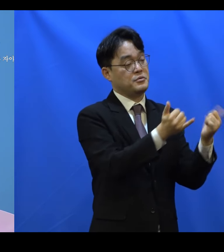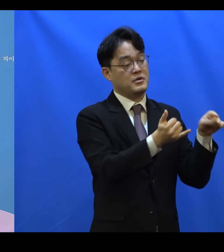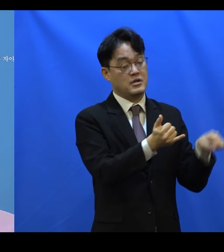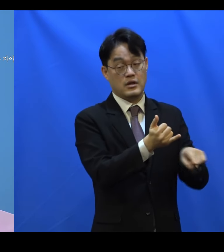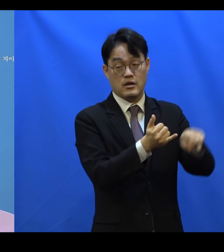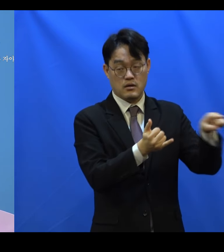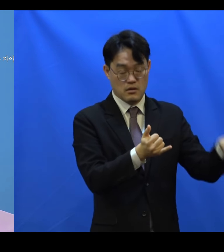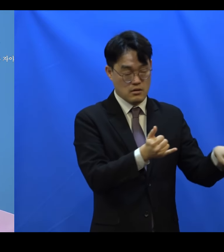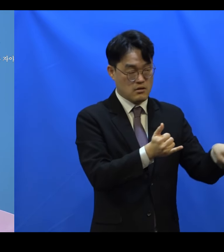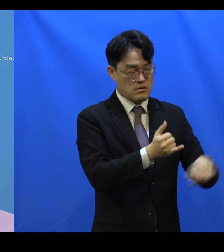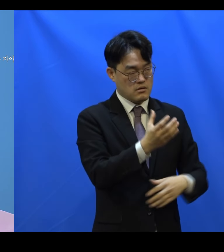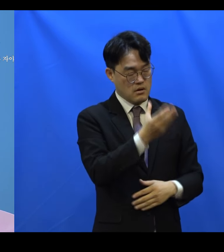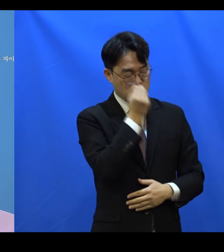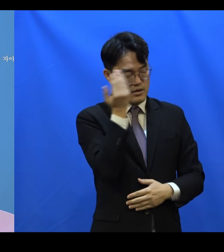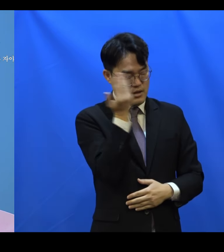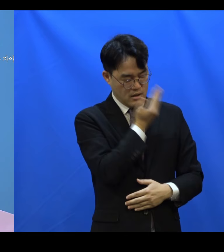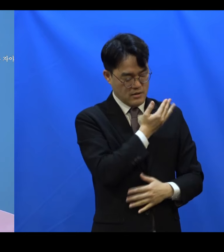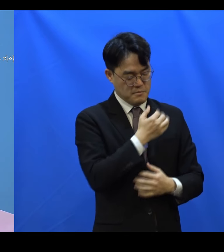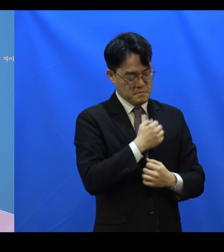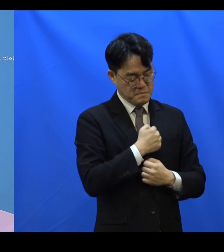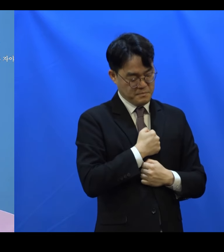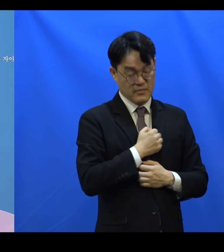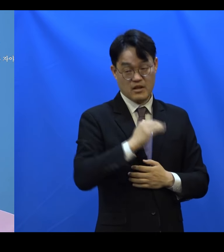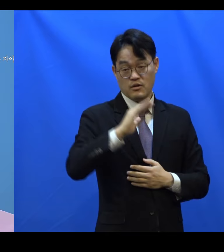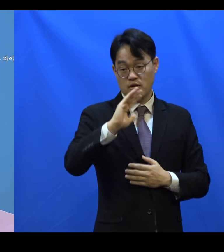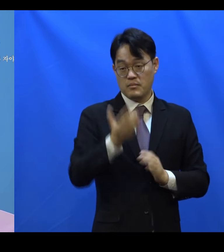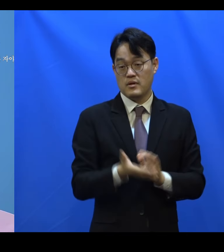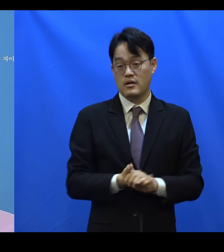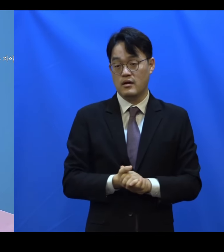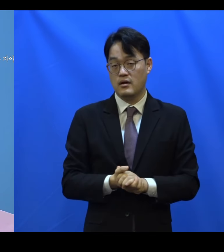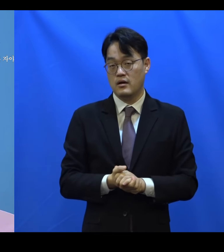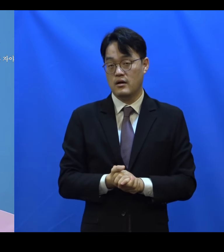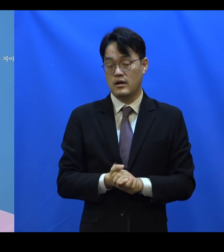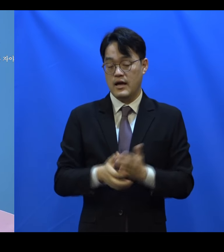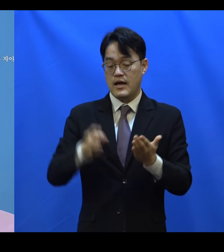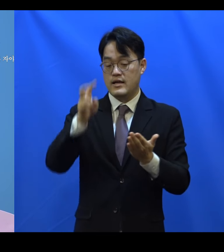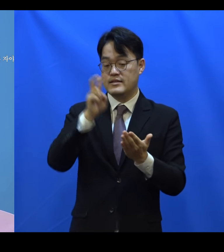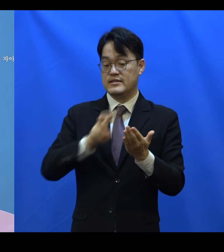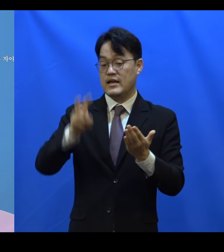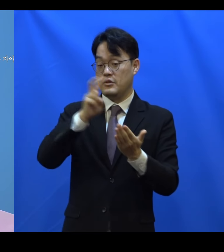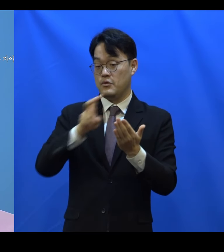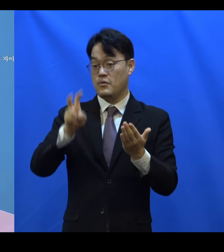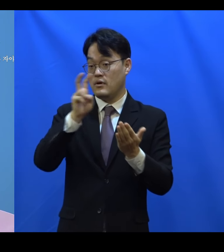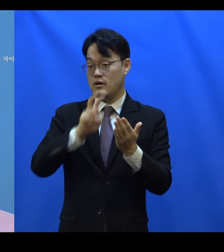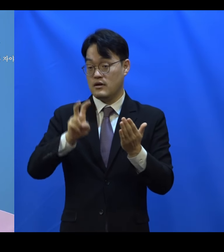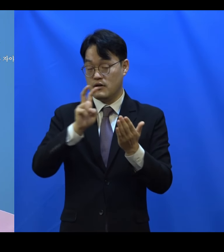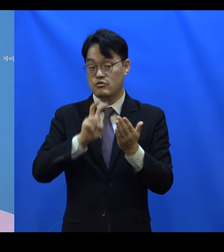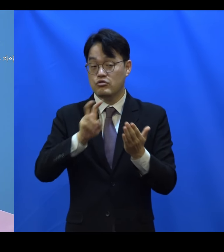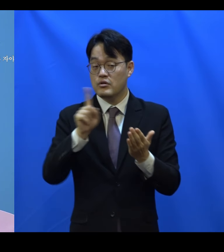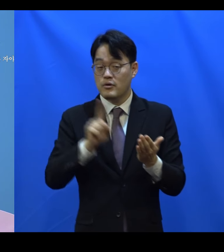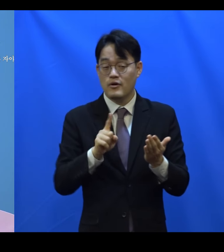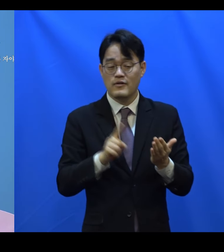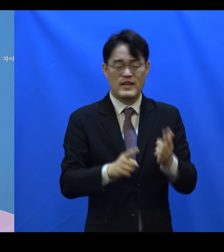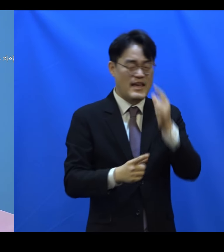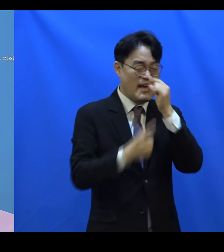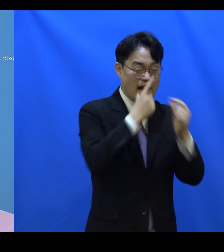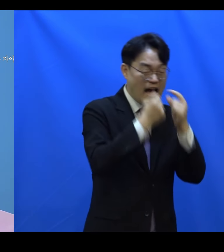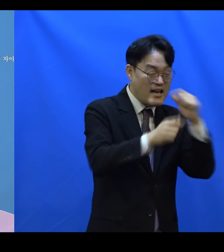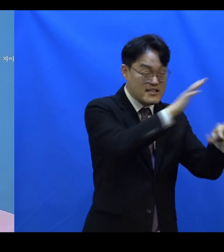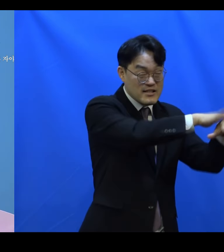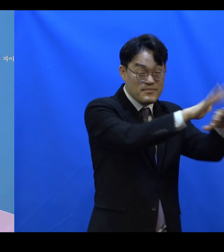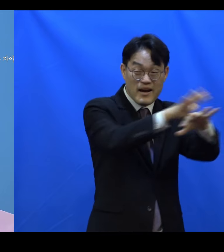그래서 복음성가 중에 가시밭의 백합화 예수의 향기 난리네.